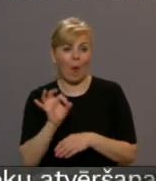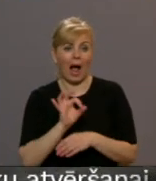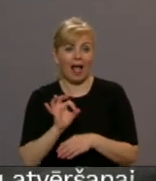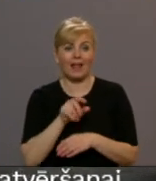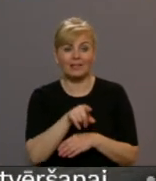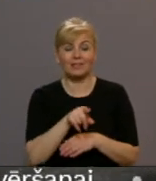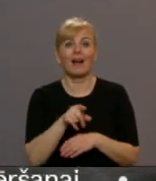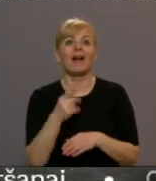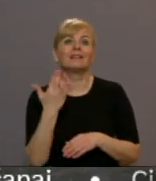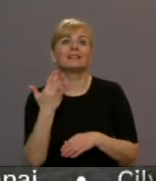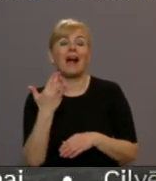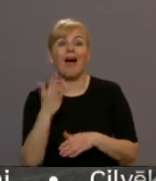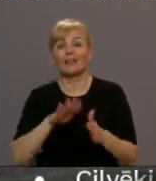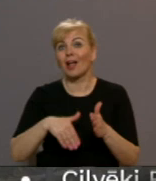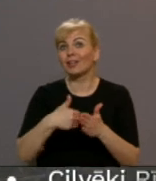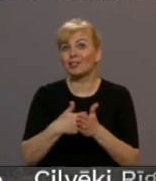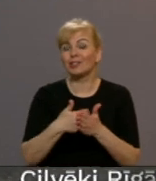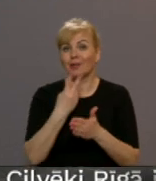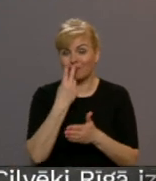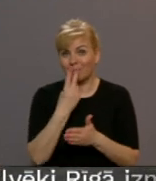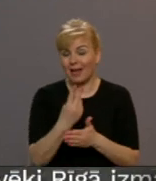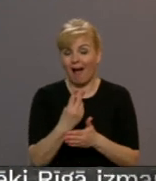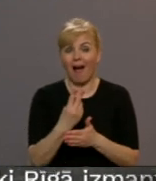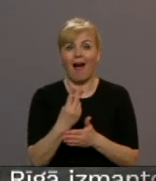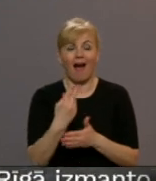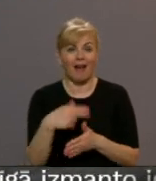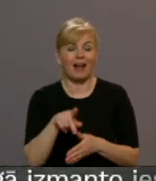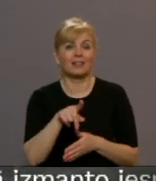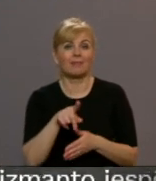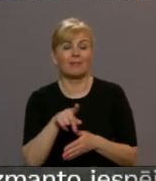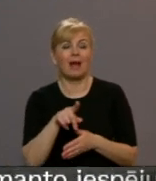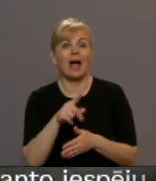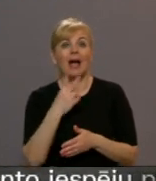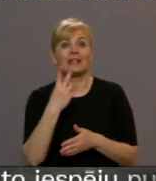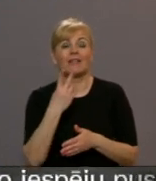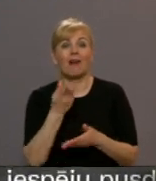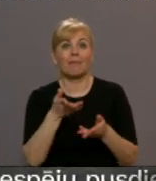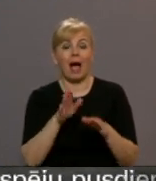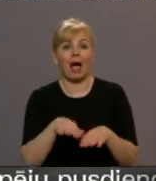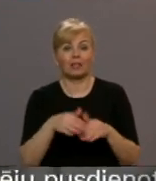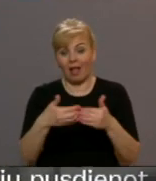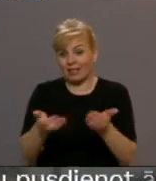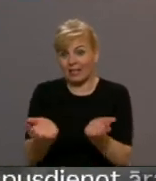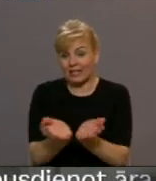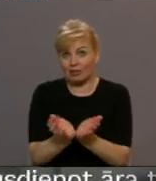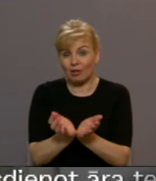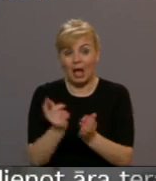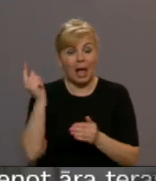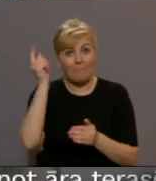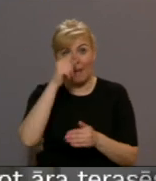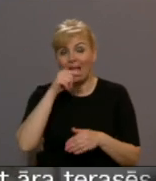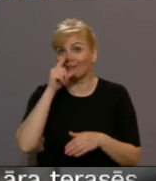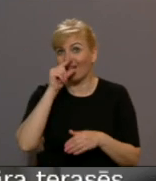Lielākais cipars, kādu mēs līdz šim esam pieredzējuši, un turklāt vēl jāņem vērā, ka vienā no divām atlikušajām ligzdām, proti melnā stāķa